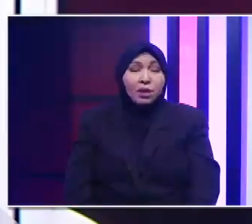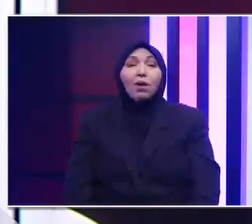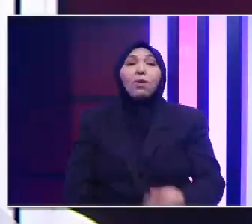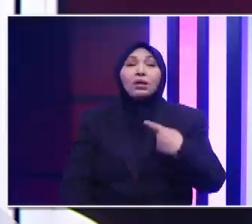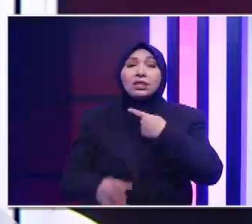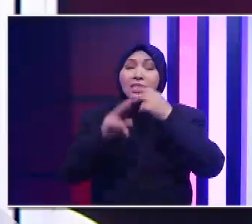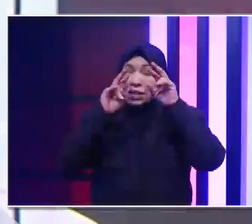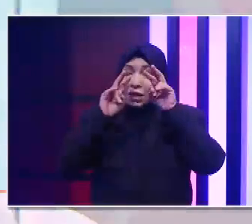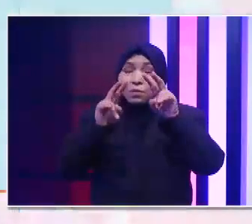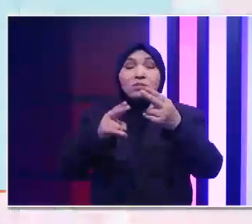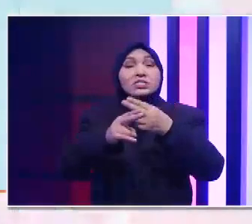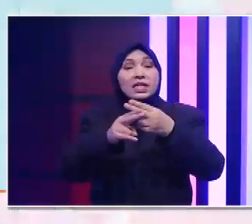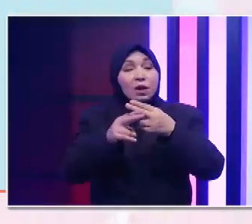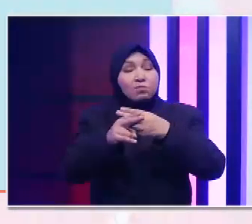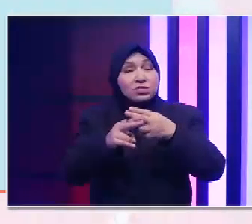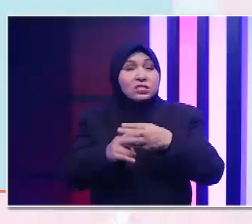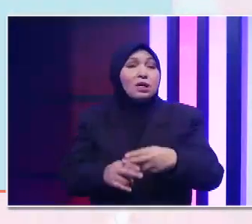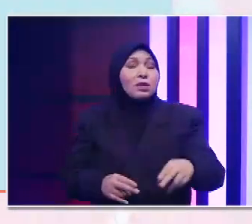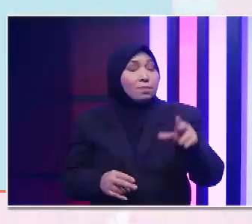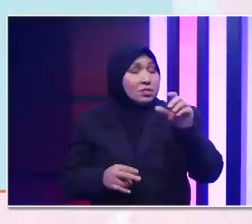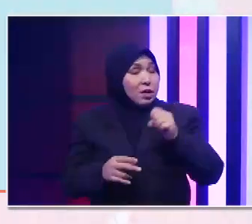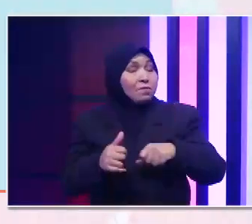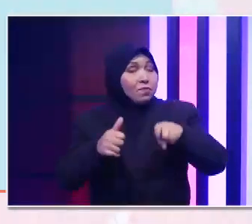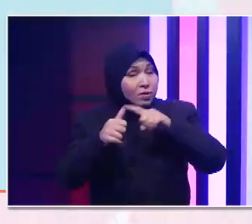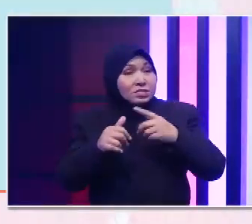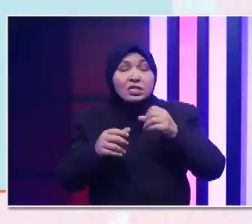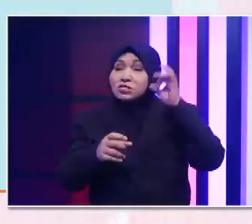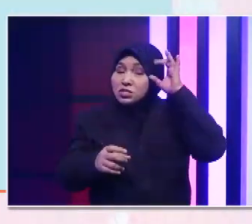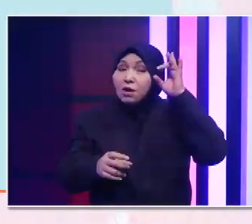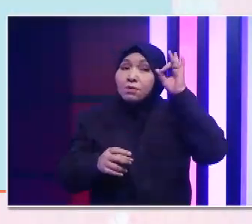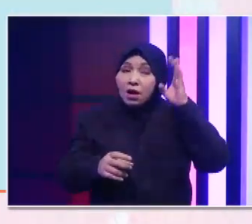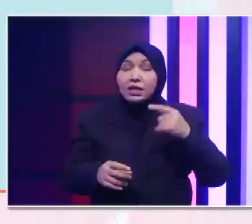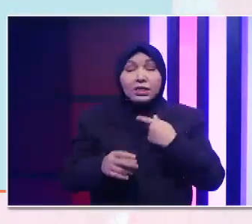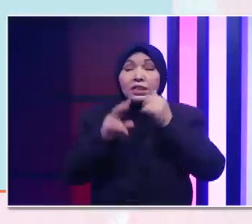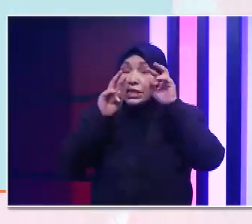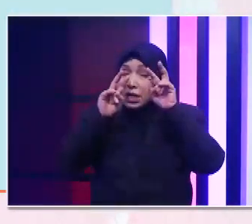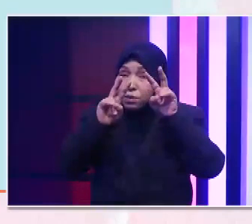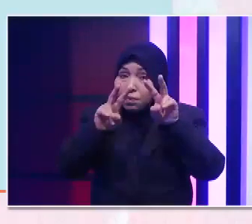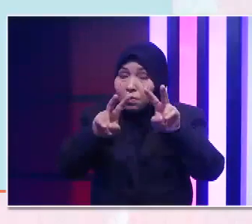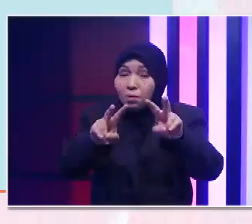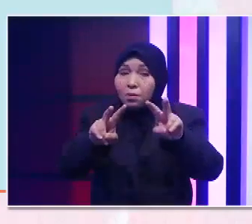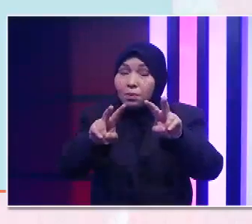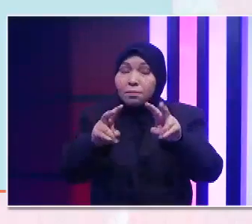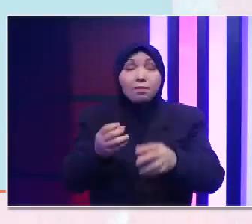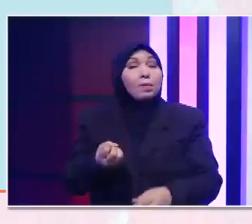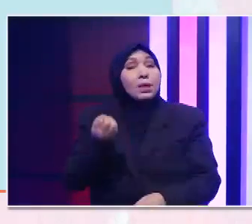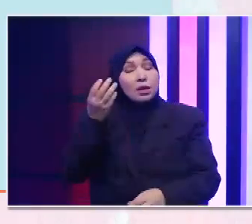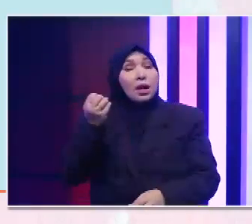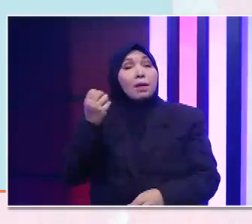sinopsis terlebih dahulu kita lihat dulu sinopsis kita salah pada hari ini kita akan melihat beberapa